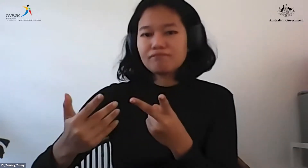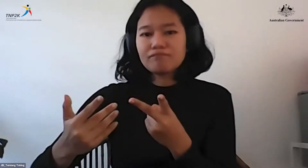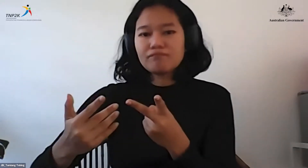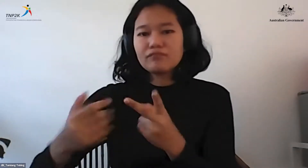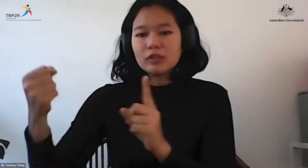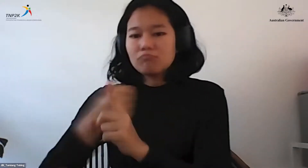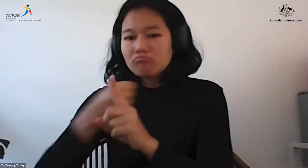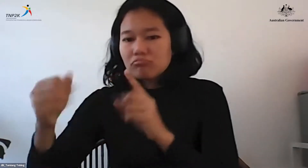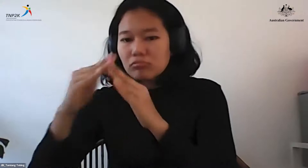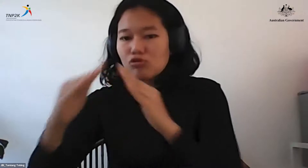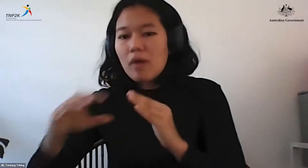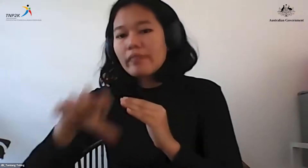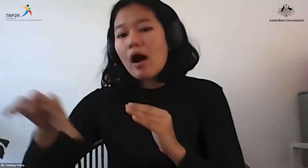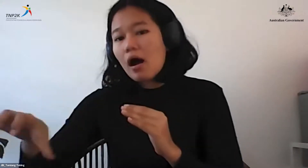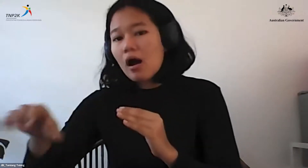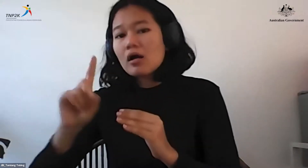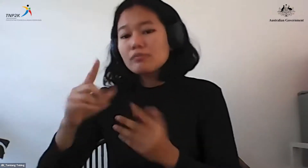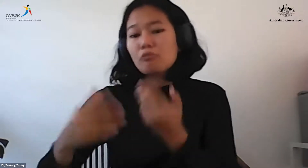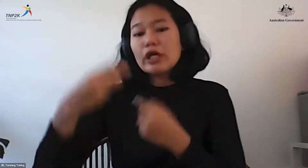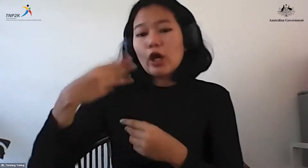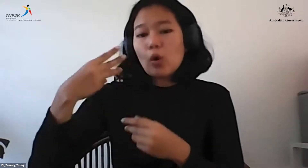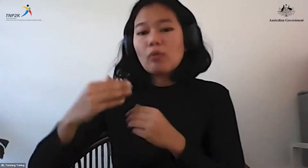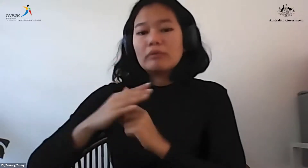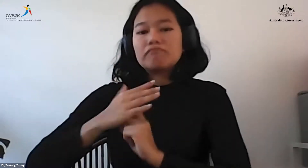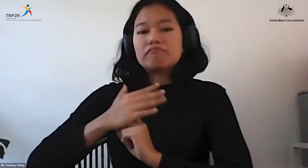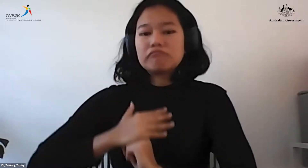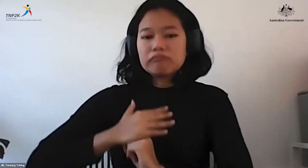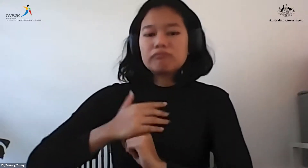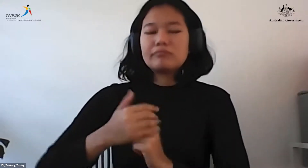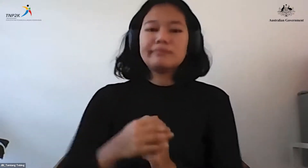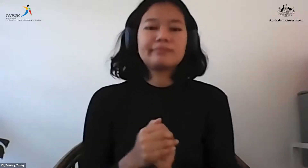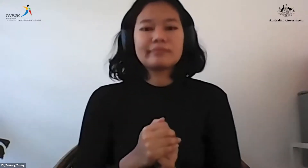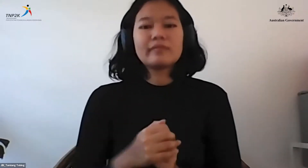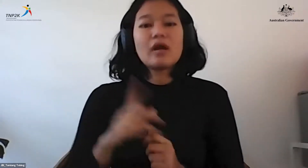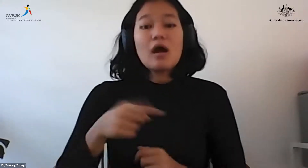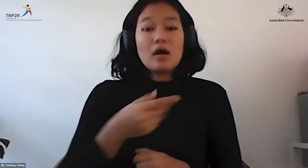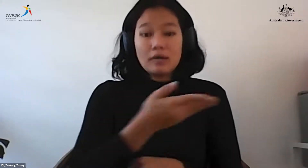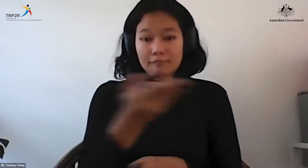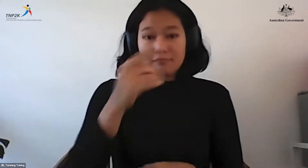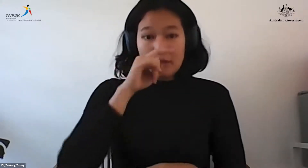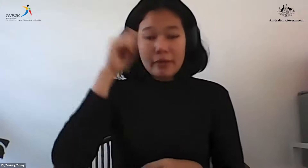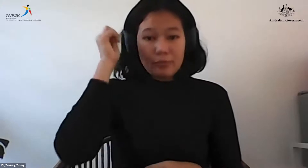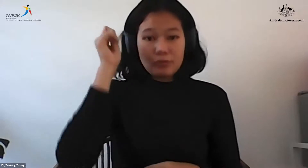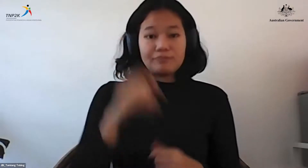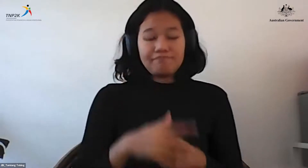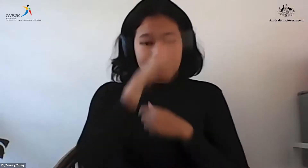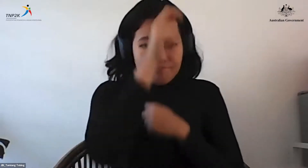di dalam rumah tangga karena terjadi tekanan ekonomi, dan lain sebagainya. Nah, Bapak-Ibu semua, yang saya